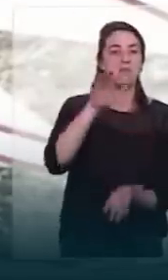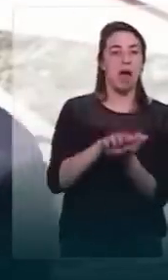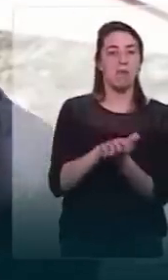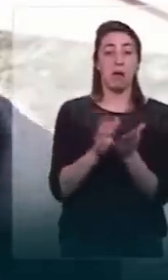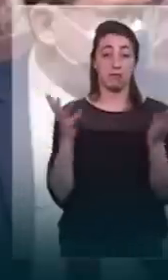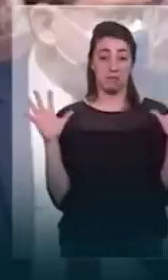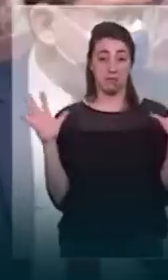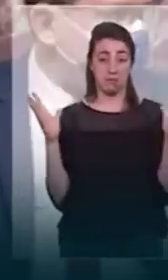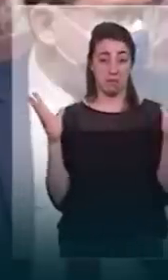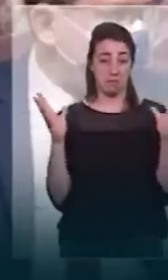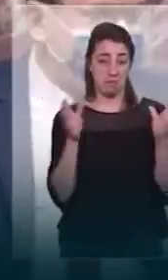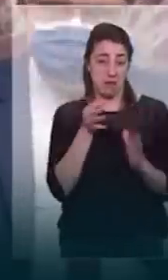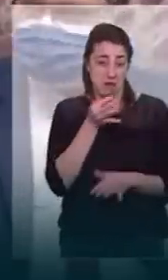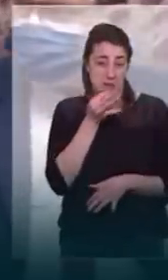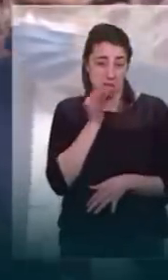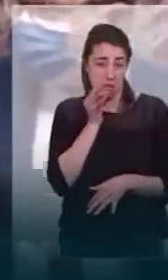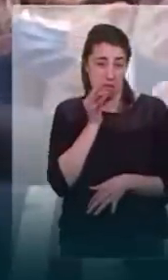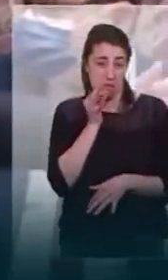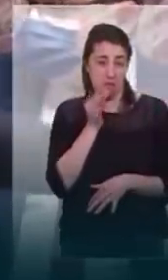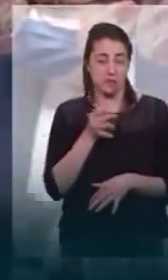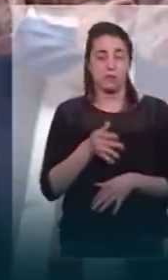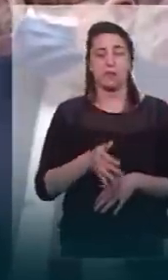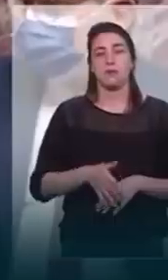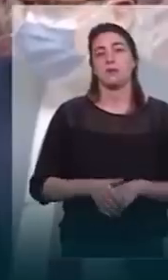bras. Merci.